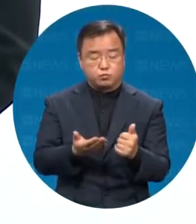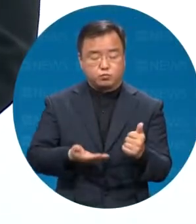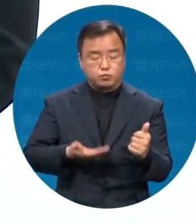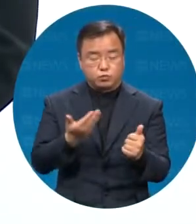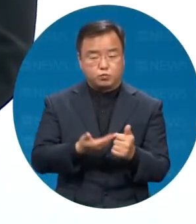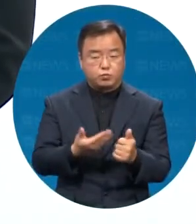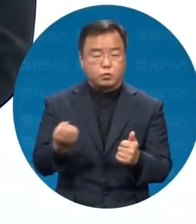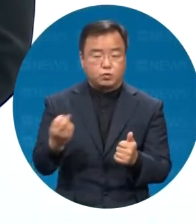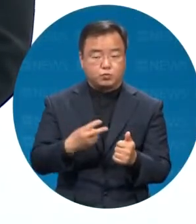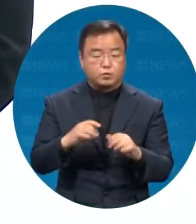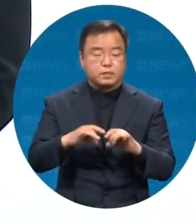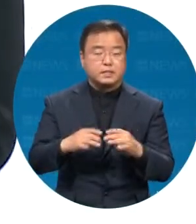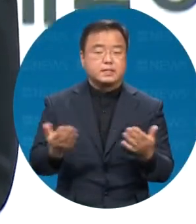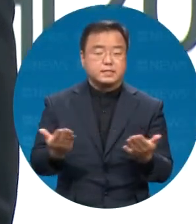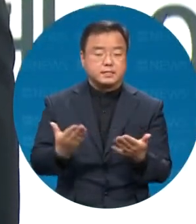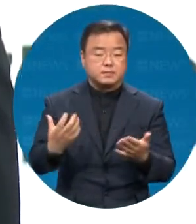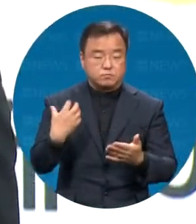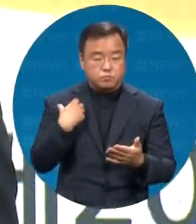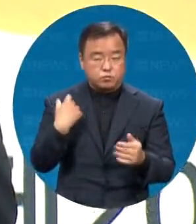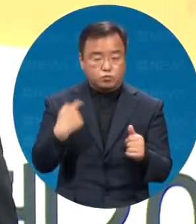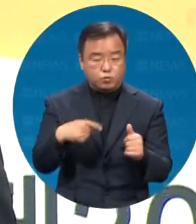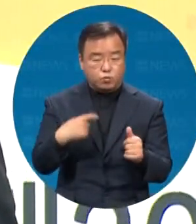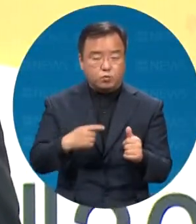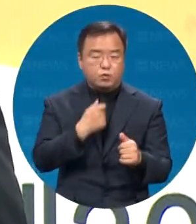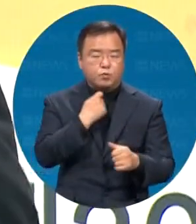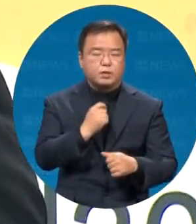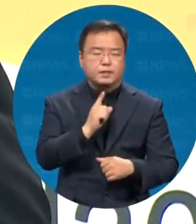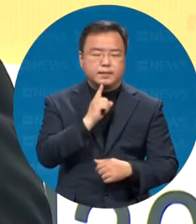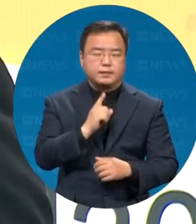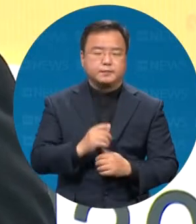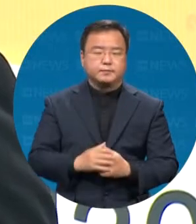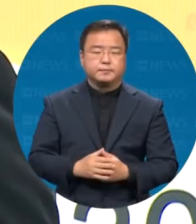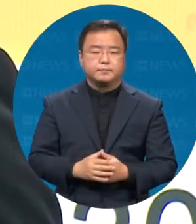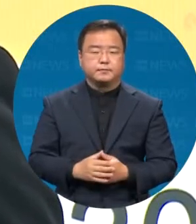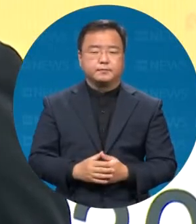직무 전환 교육을 제공하겠다 고 설명했습니다 이베이 스미스 큰 창입니다